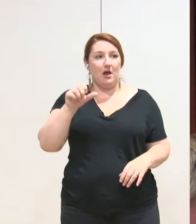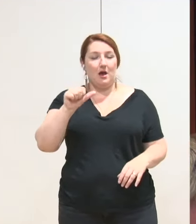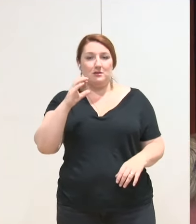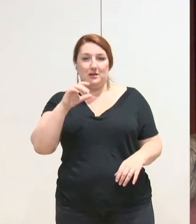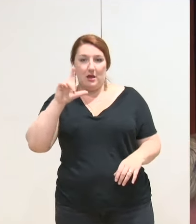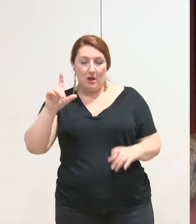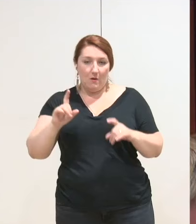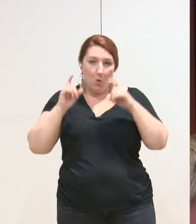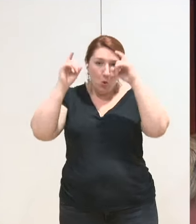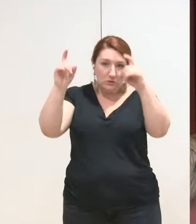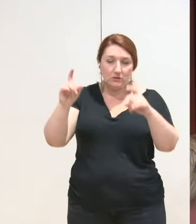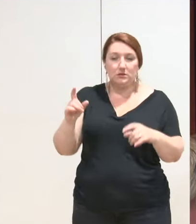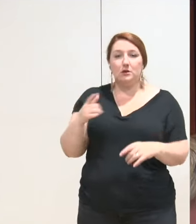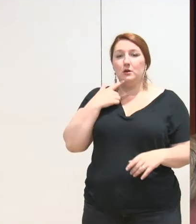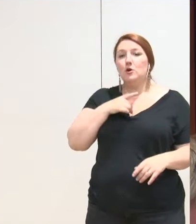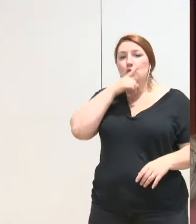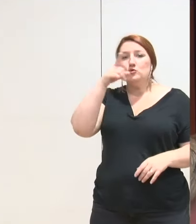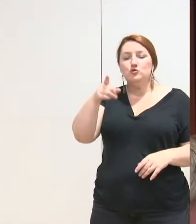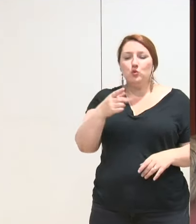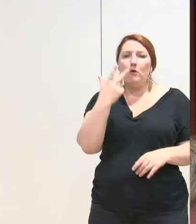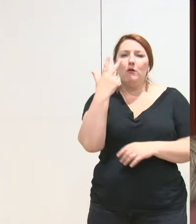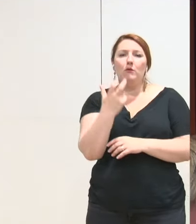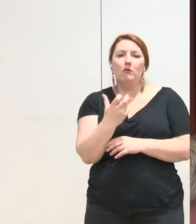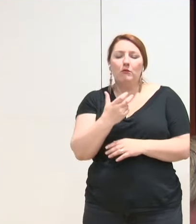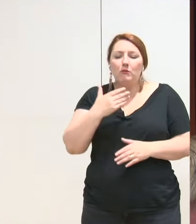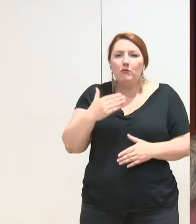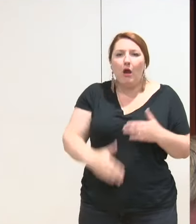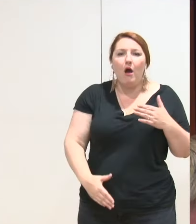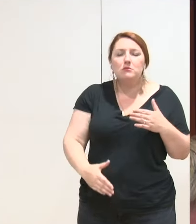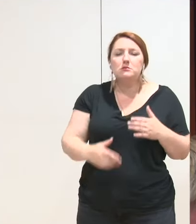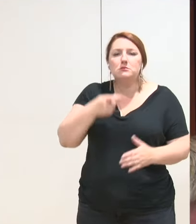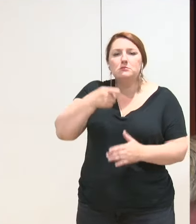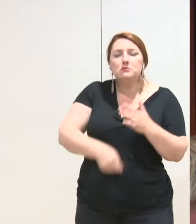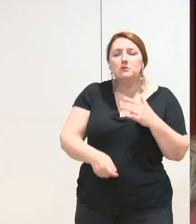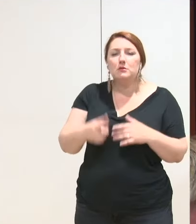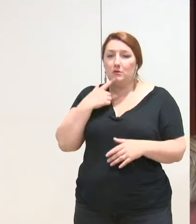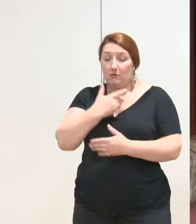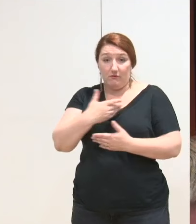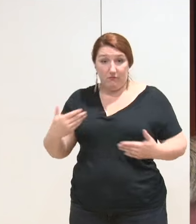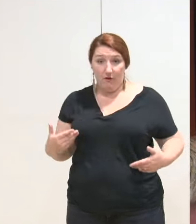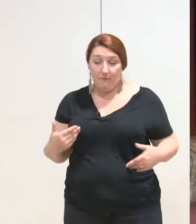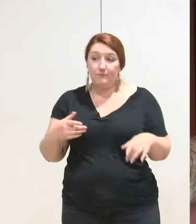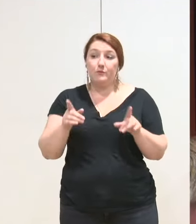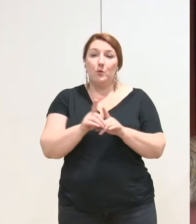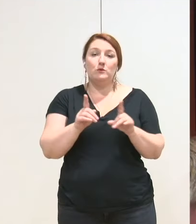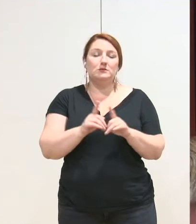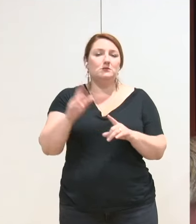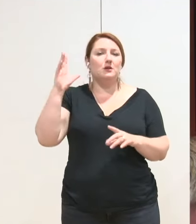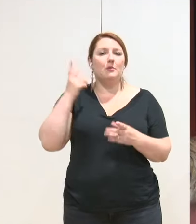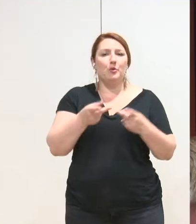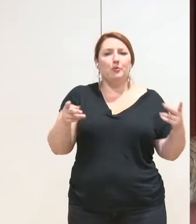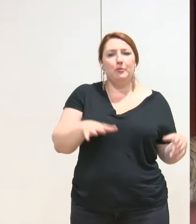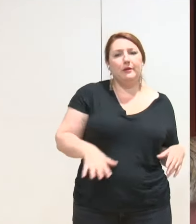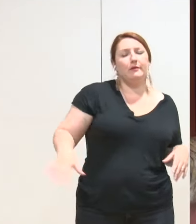carence et si vous évoquiez à juste titre les nombreux recrutement pour le nettoyage de de l'espace public à l'époque il